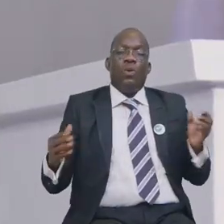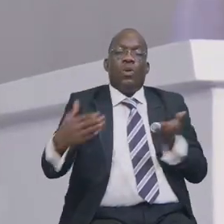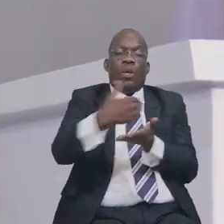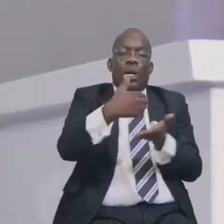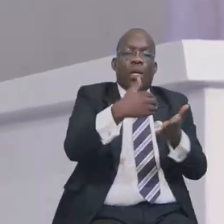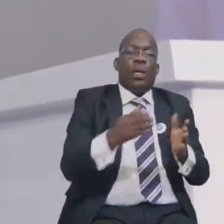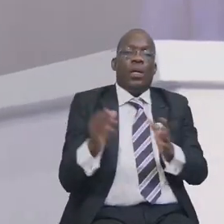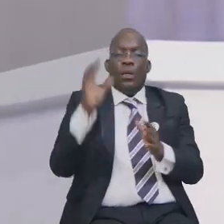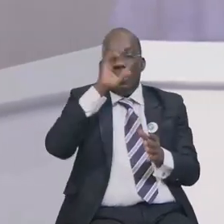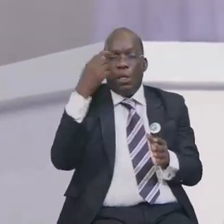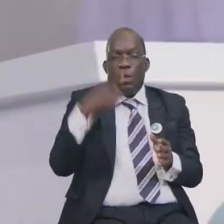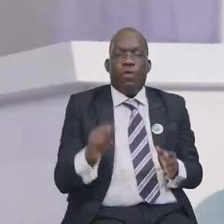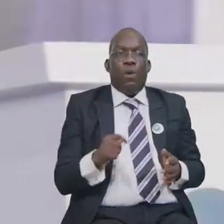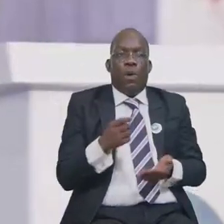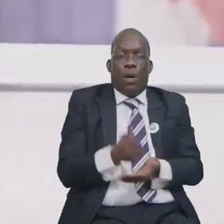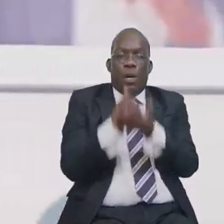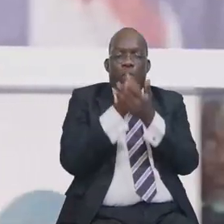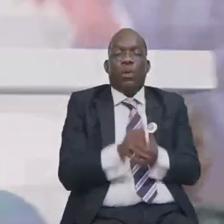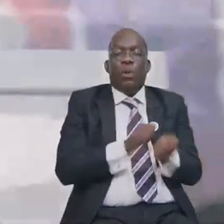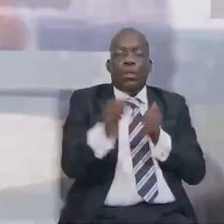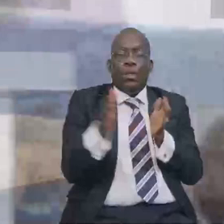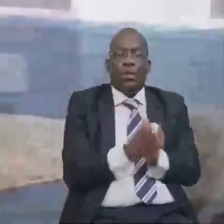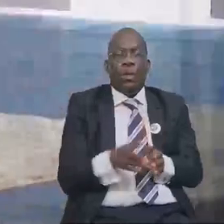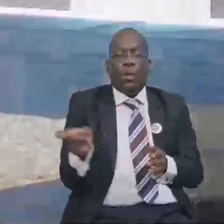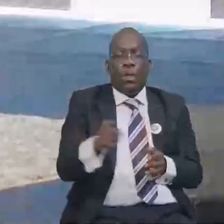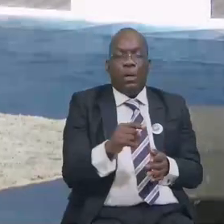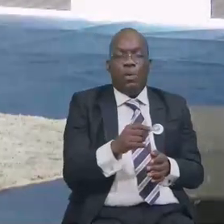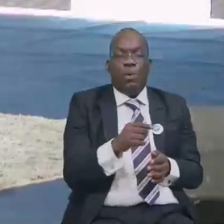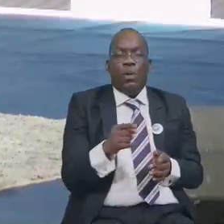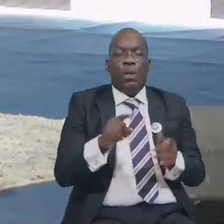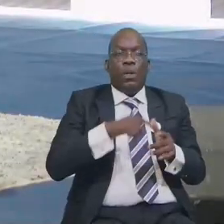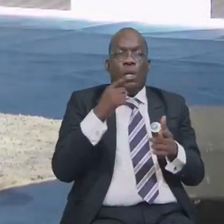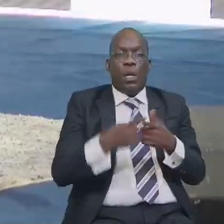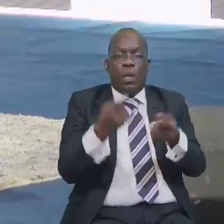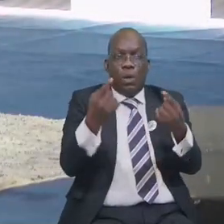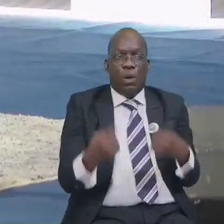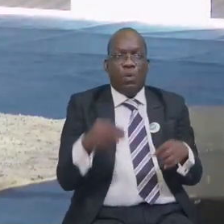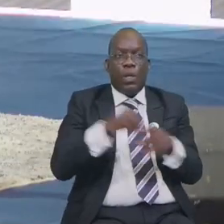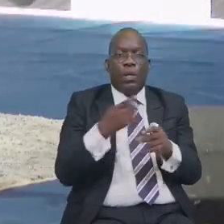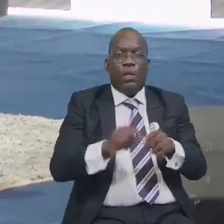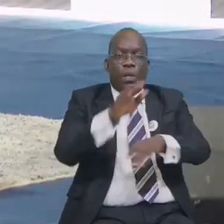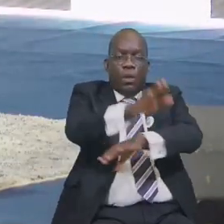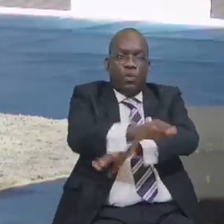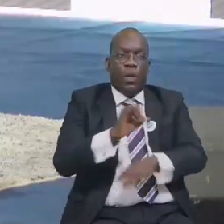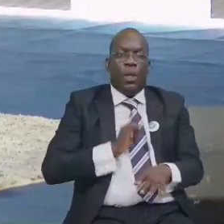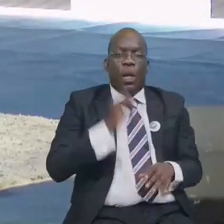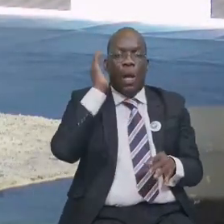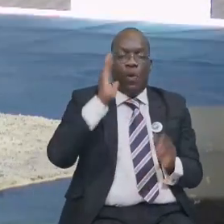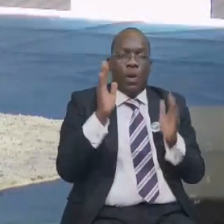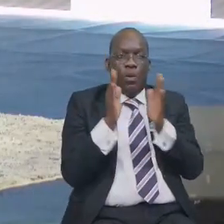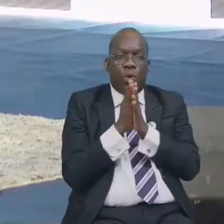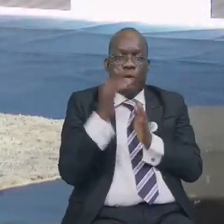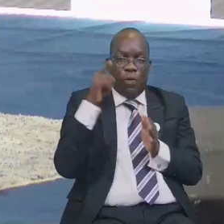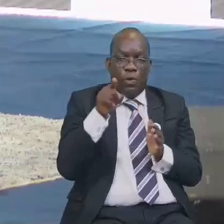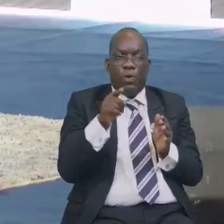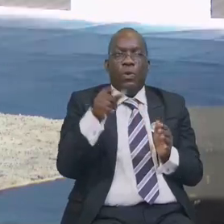la solution, va démolir, brûler. Reviens le soir, je vais prier pour toi et Dieu va te guérir. Il